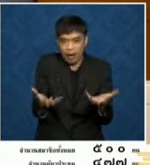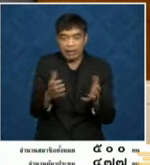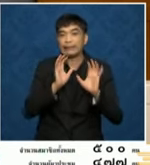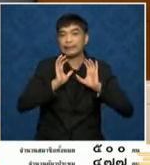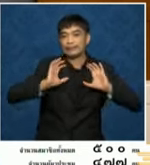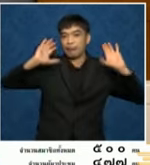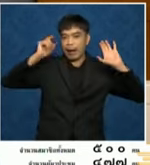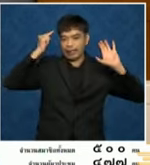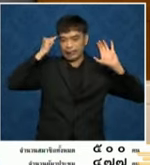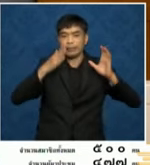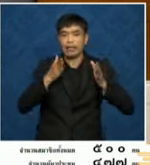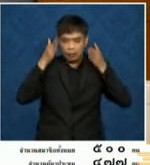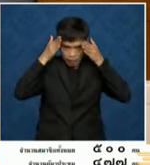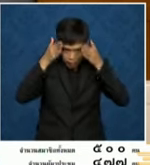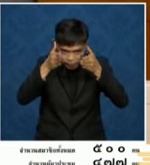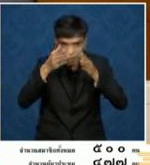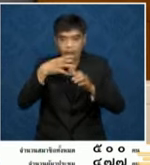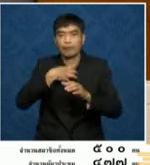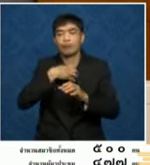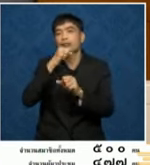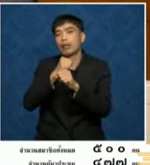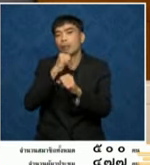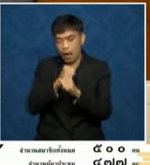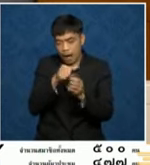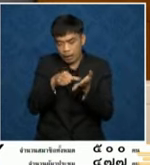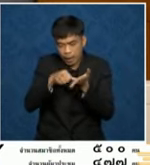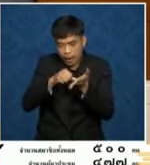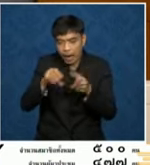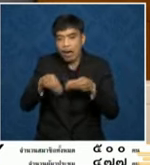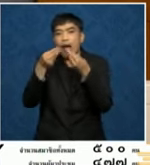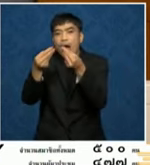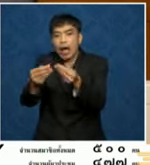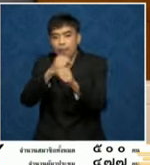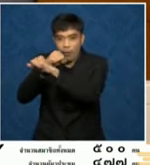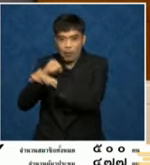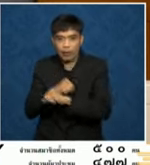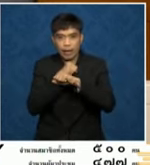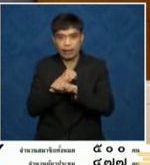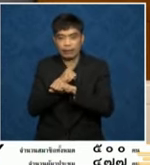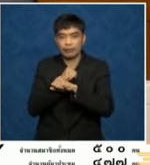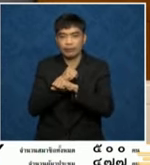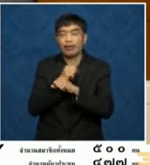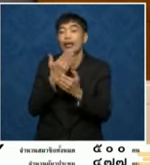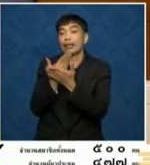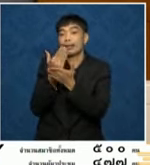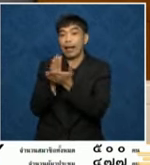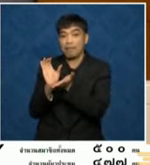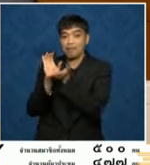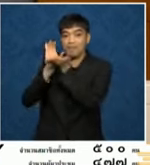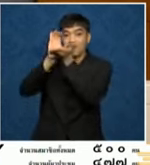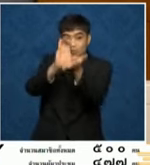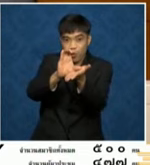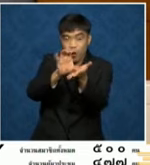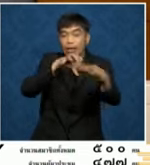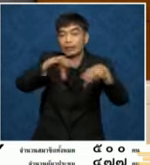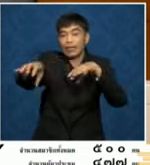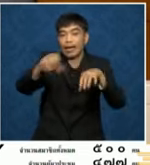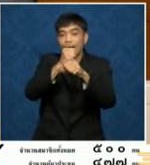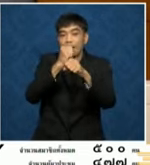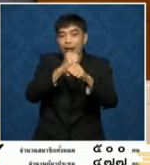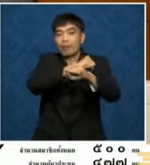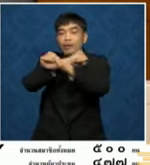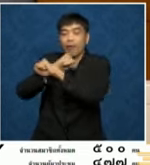งจังในการที่จะแก้ไขปัญหานี้นะครับซึ่งแน่นอนครับการตั้งงบประมาณในเรื่องของการเฝ้าระวังและเตือนภัยคุกคามไซเบอร์อย่างเป็